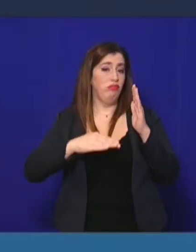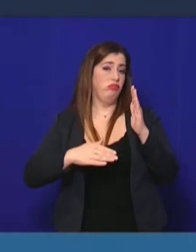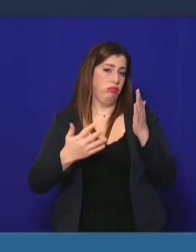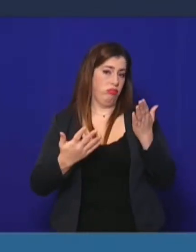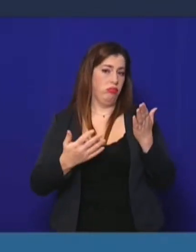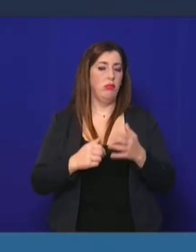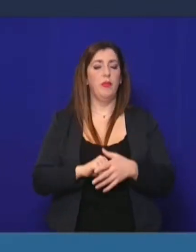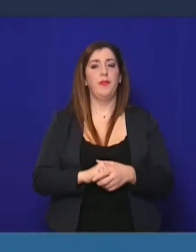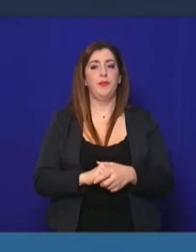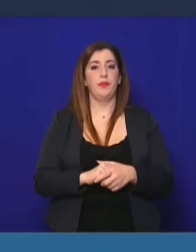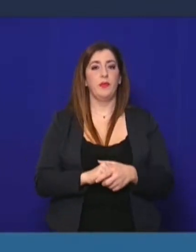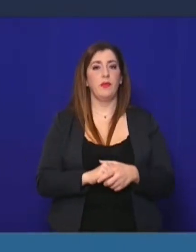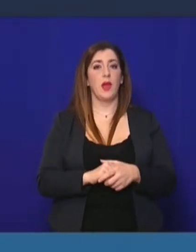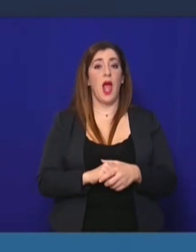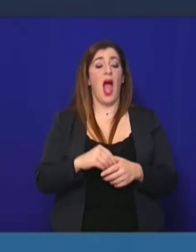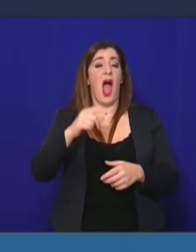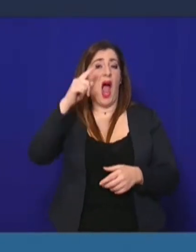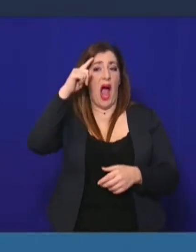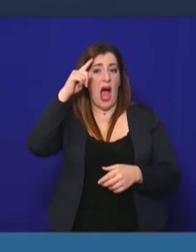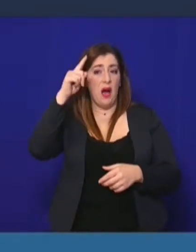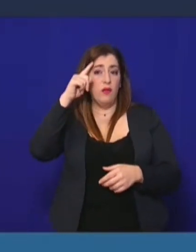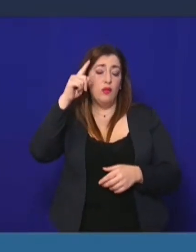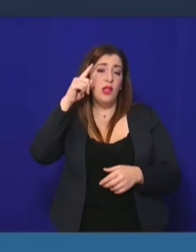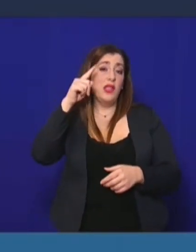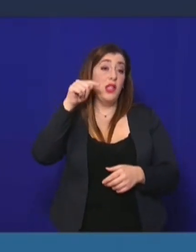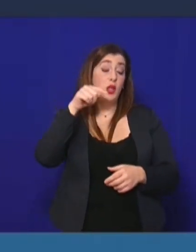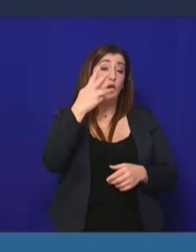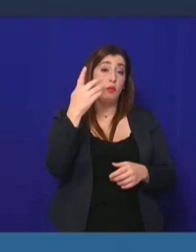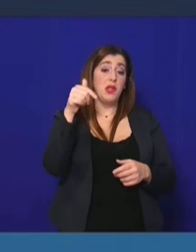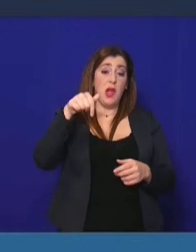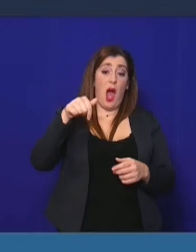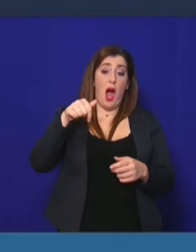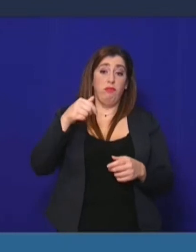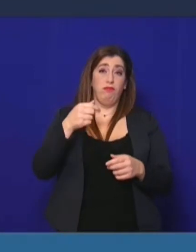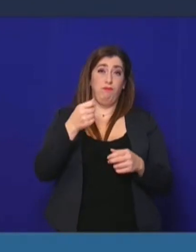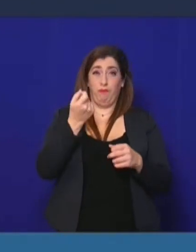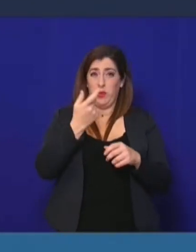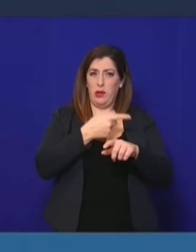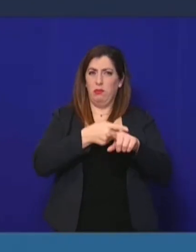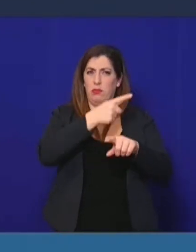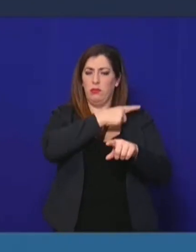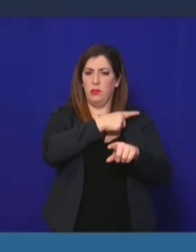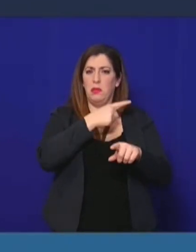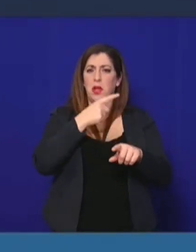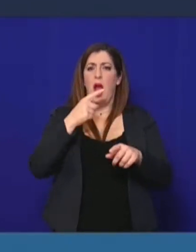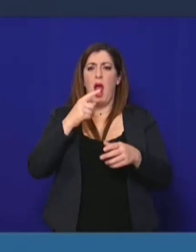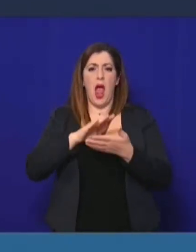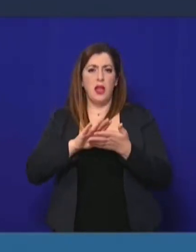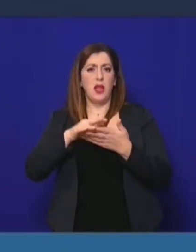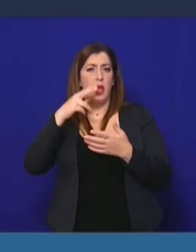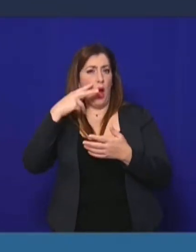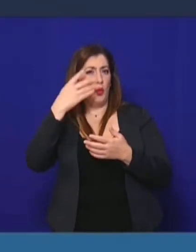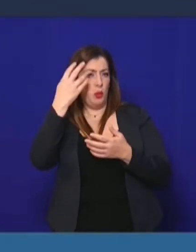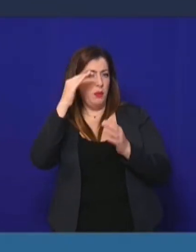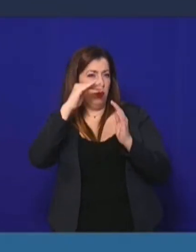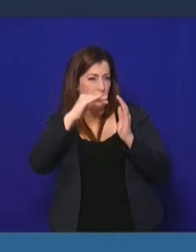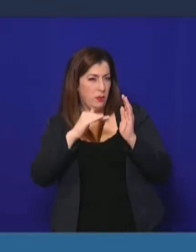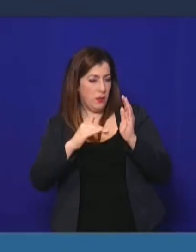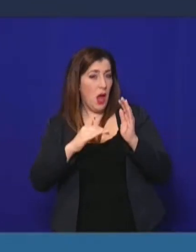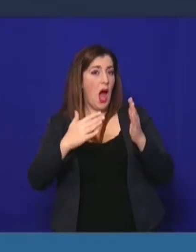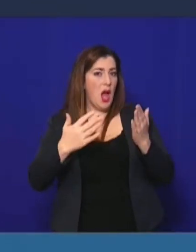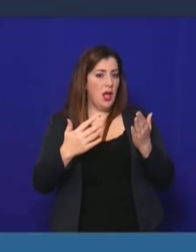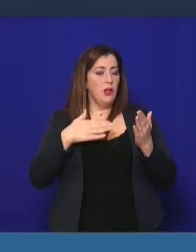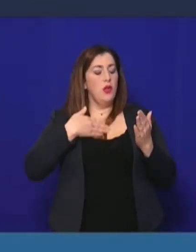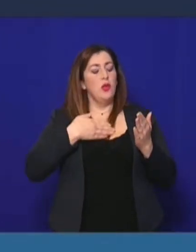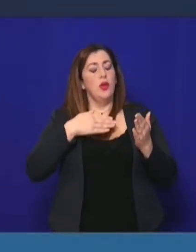jkollna. Nafu li rnexxilna naqsuhom in-numri anke b'dawk il-liġijiet li għandna fil-post bħalissa u